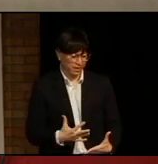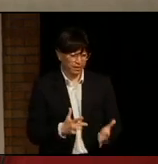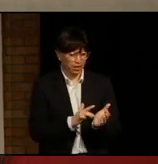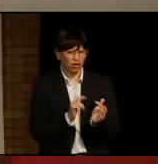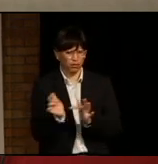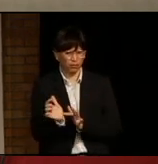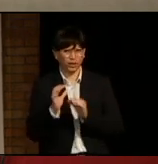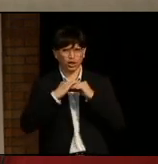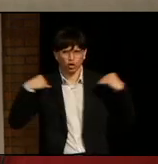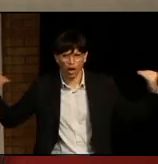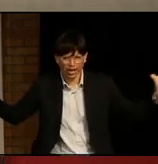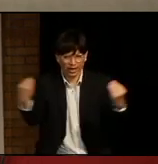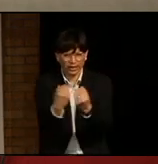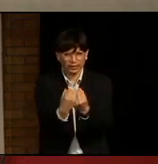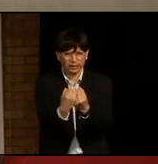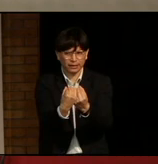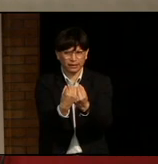veramente in mezzo a